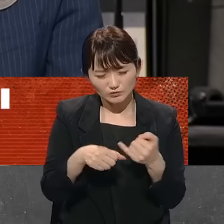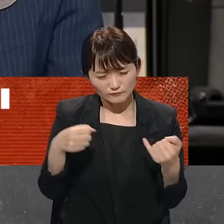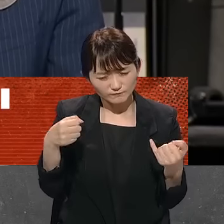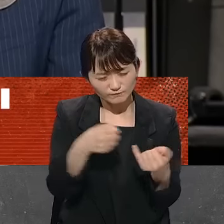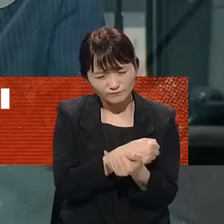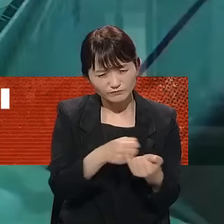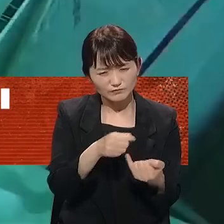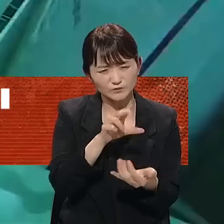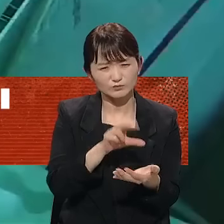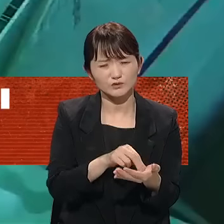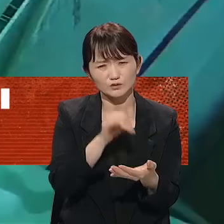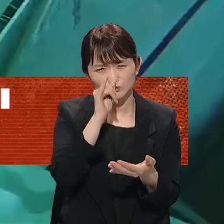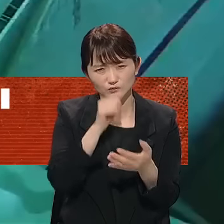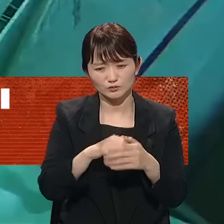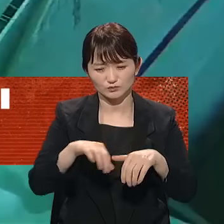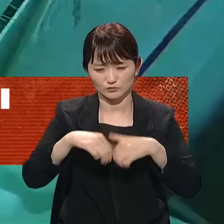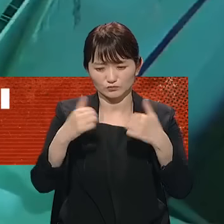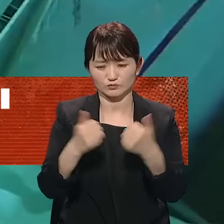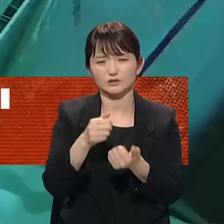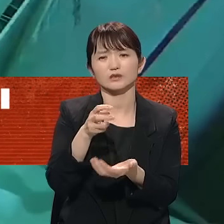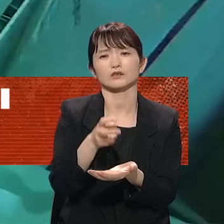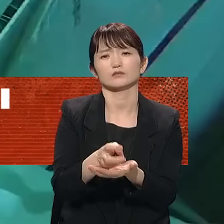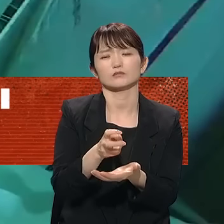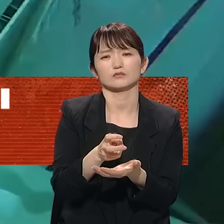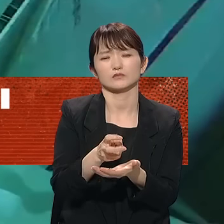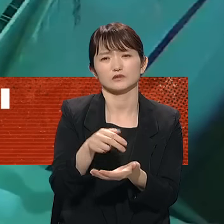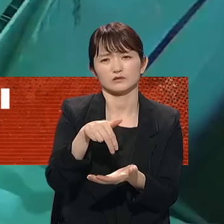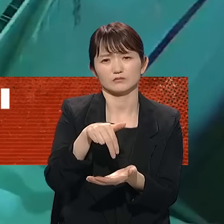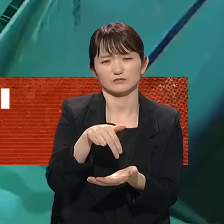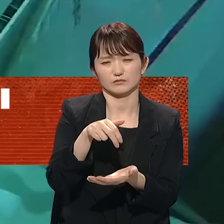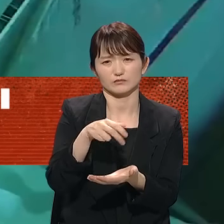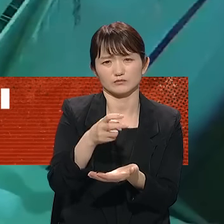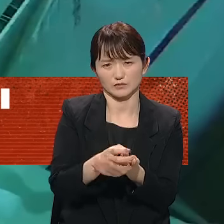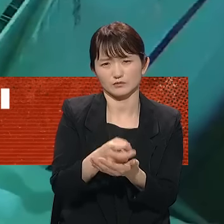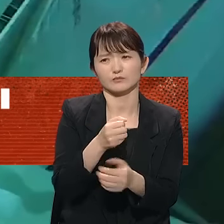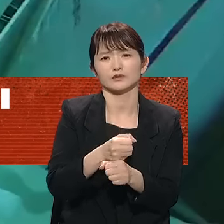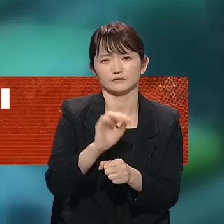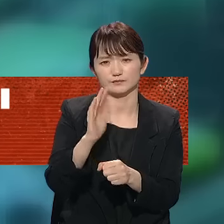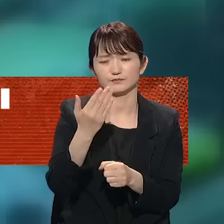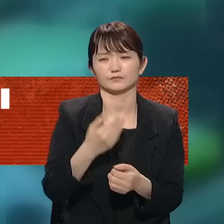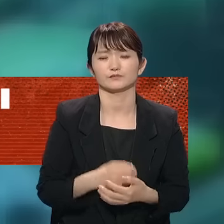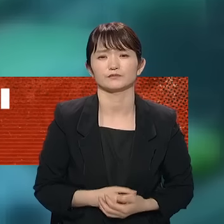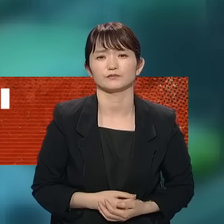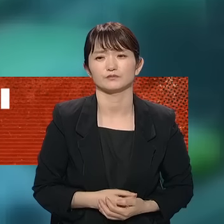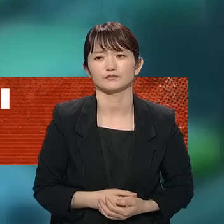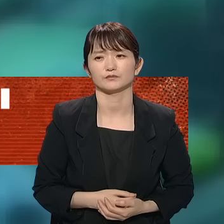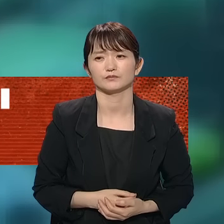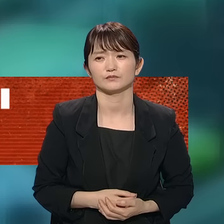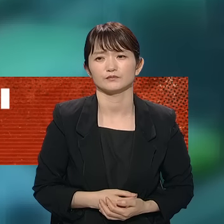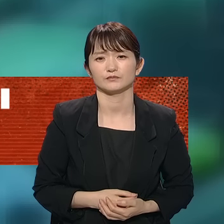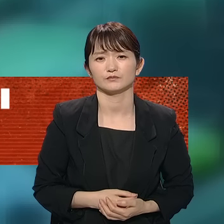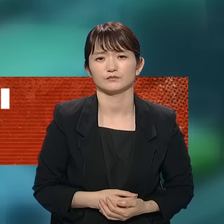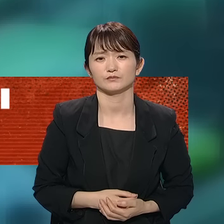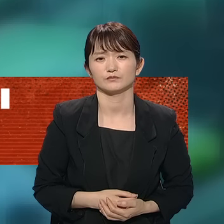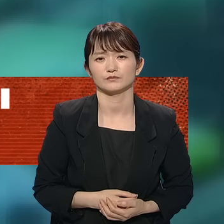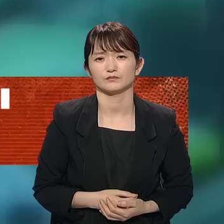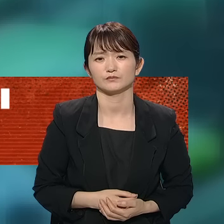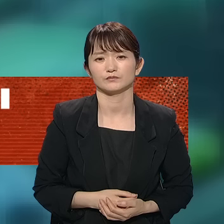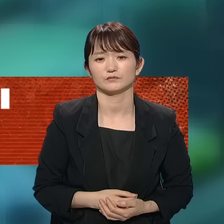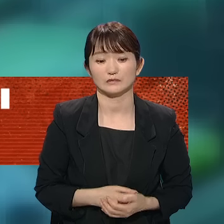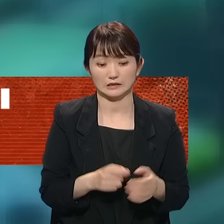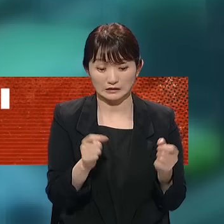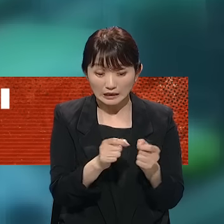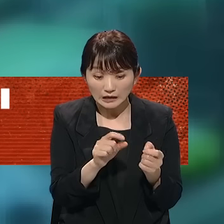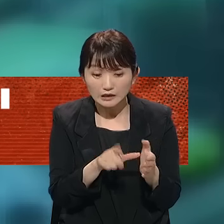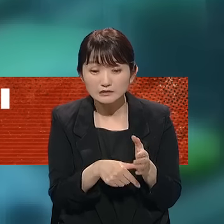국회 차원에서 법도 만들어야 되는 그런 상황이기도 하고요. 그러니까 일률적으로 정리하기 어려운 이유 중에 하나가 이 사건 같은 경우도 굉장히 짧은